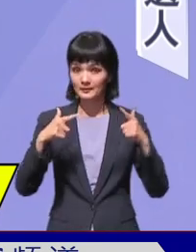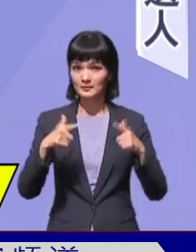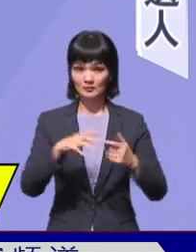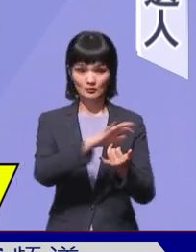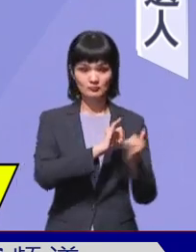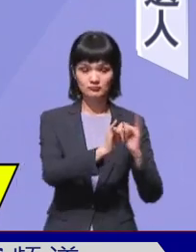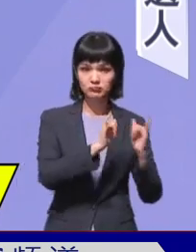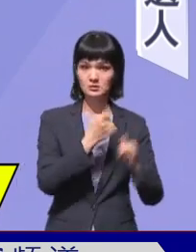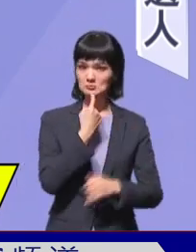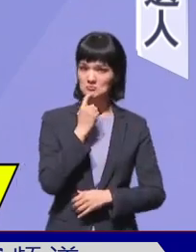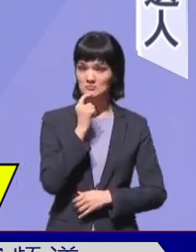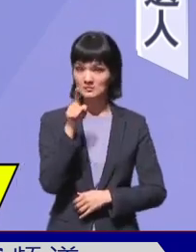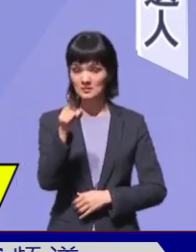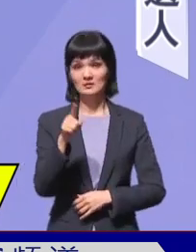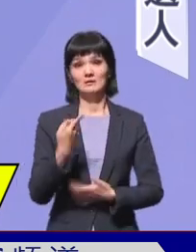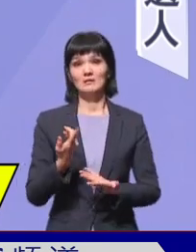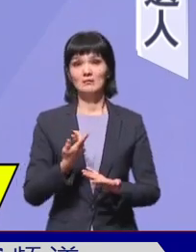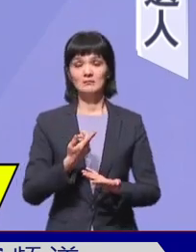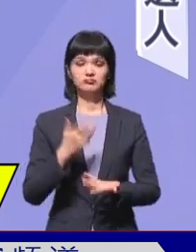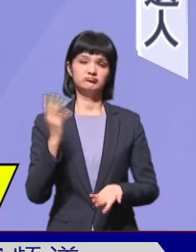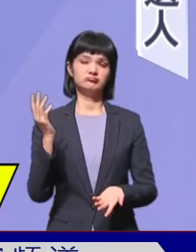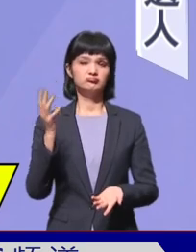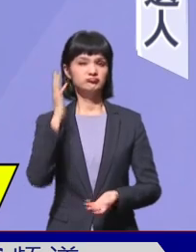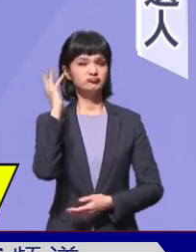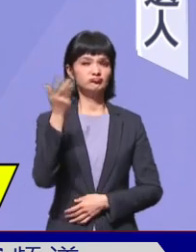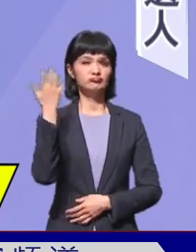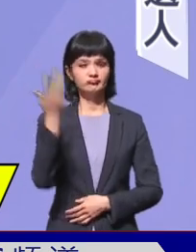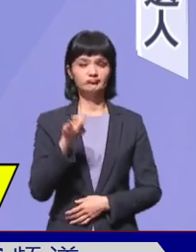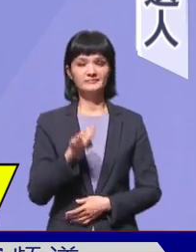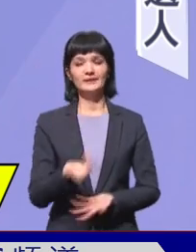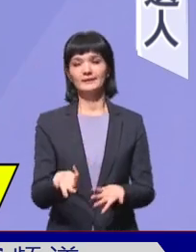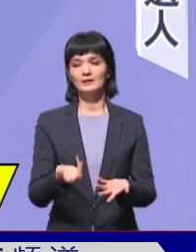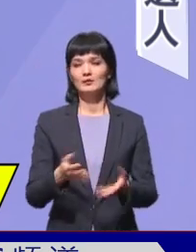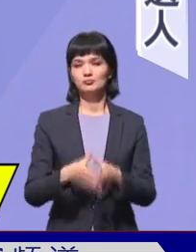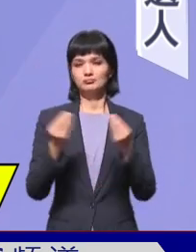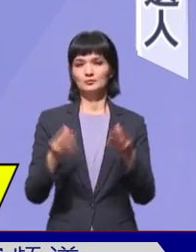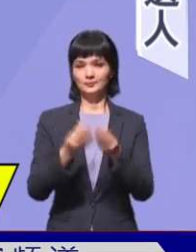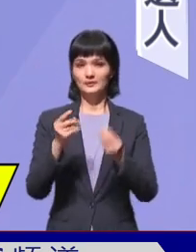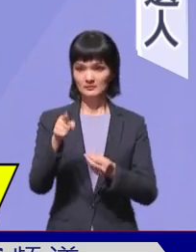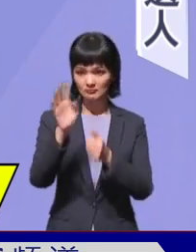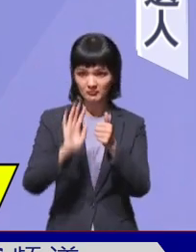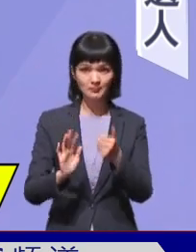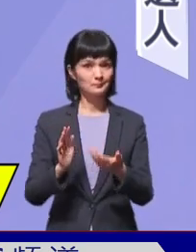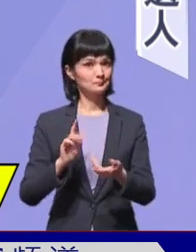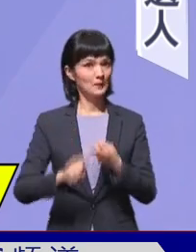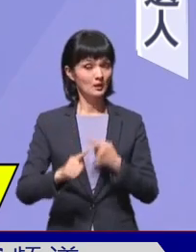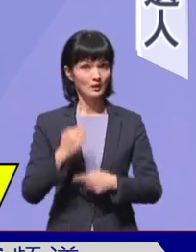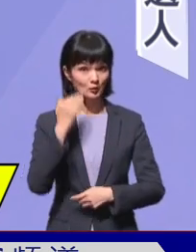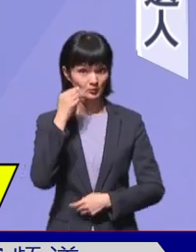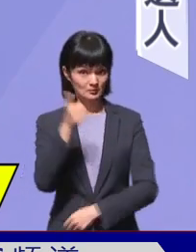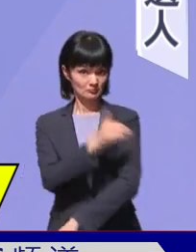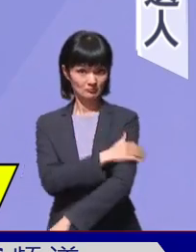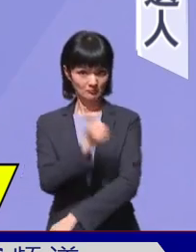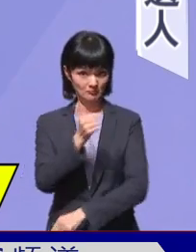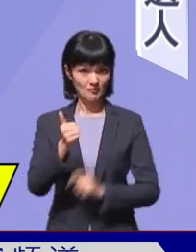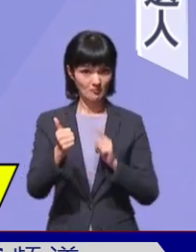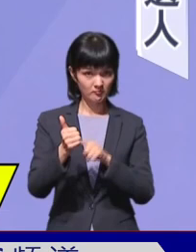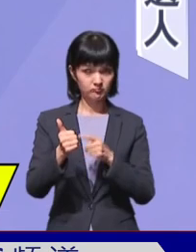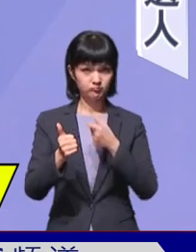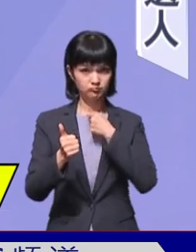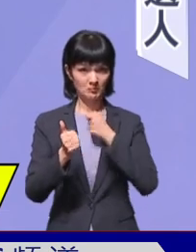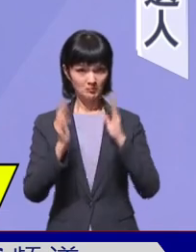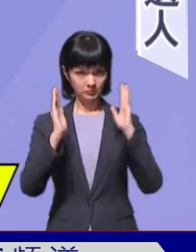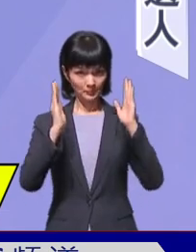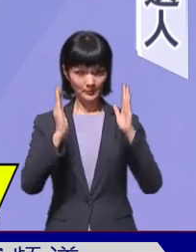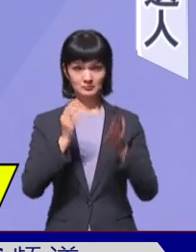你又拿粗暴的言论大可不必的态度来面对。其实如果陈忠先生你好好的清清楚楚的把人